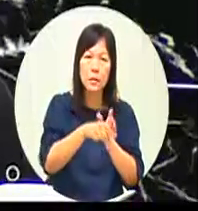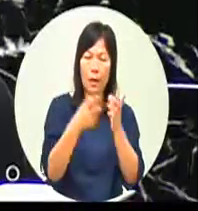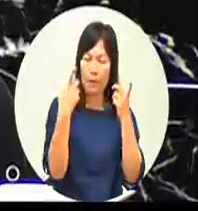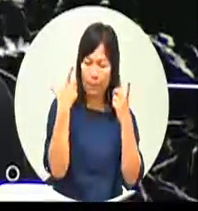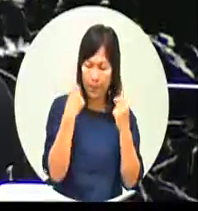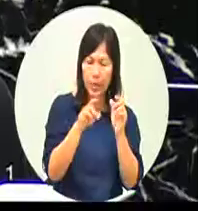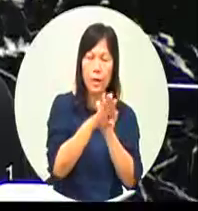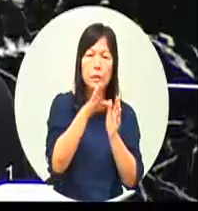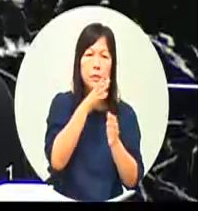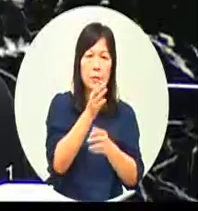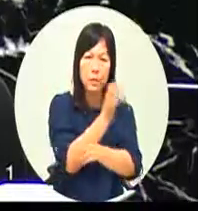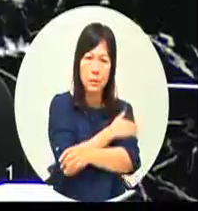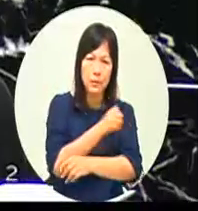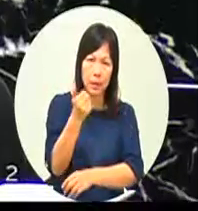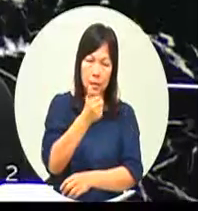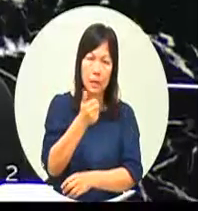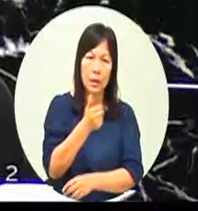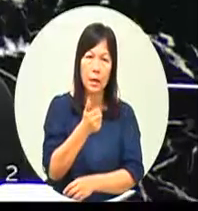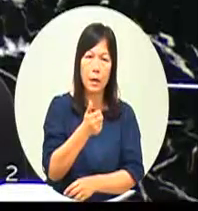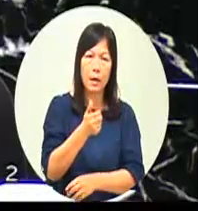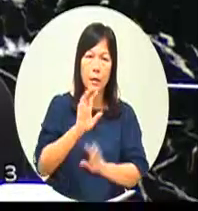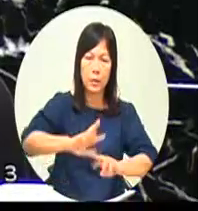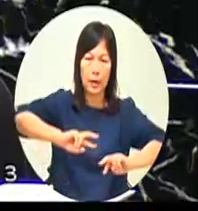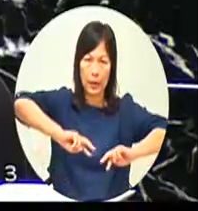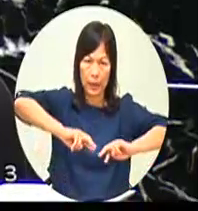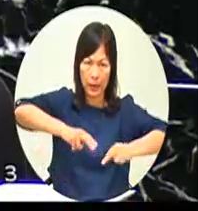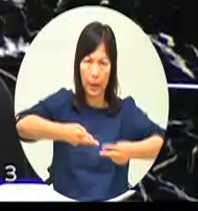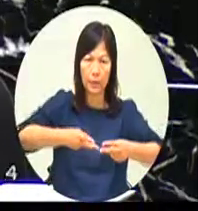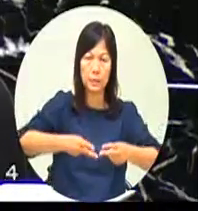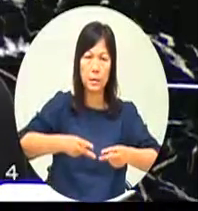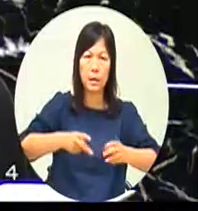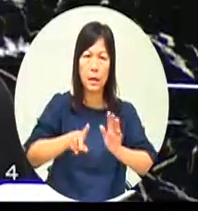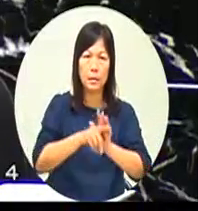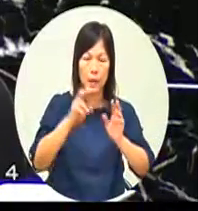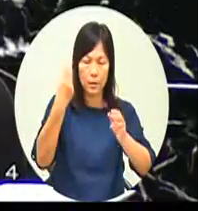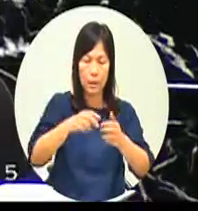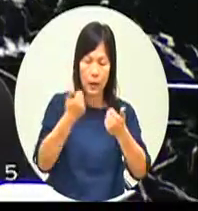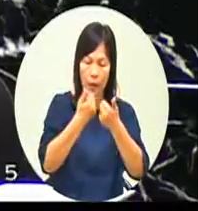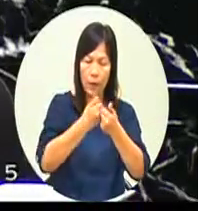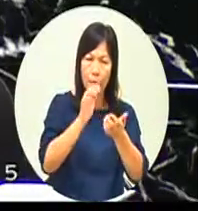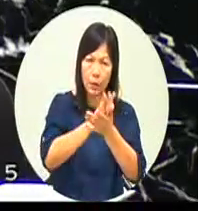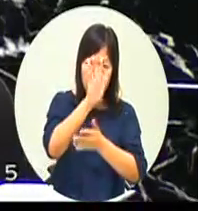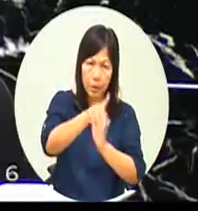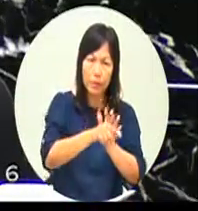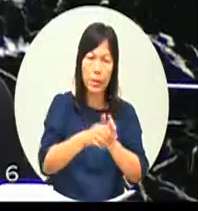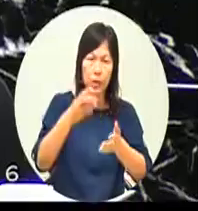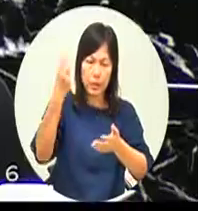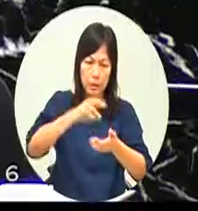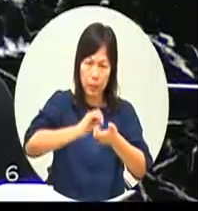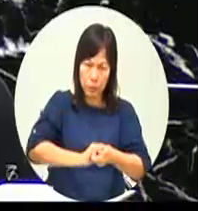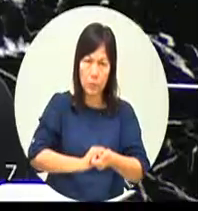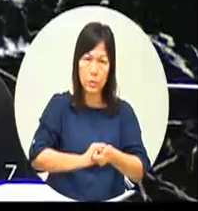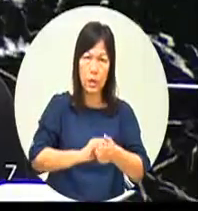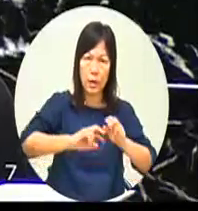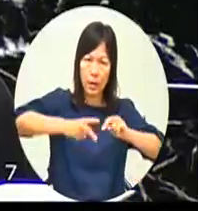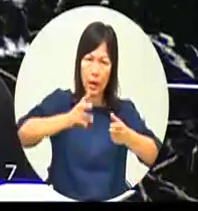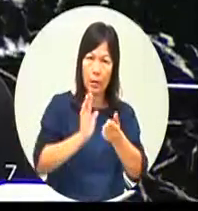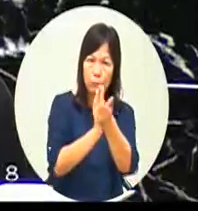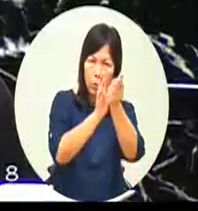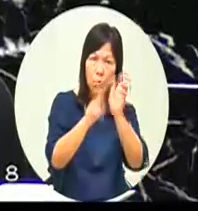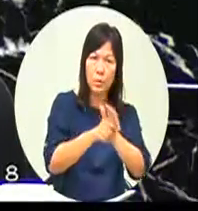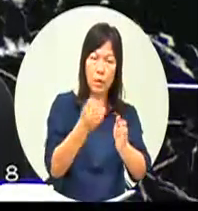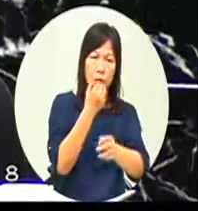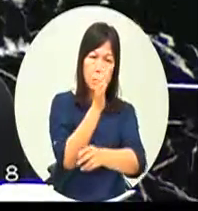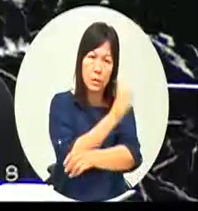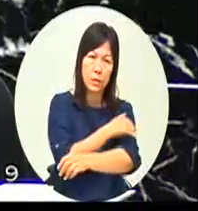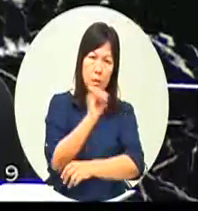是陈正文议员，他现在他们经过再次的开会以后，他们决议改推派陈翠